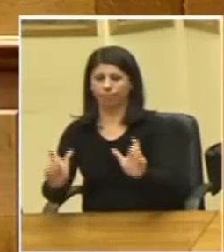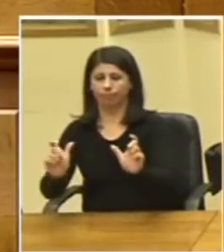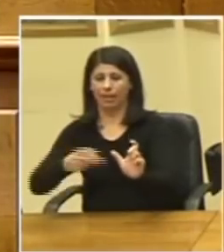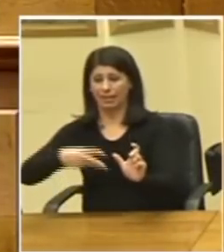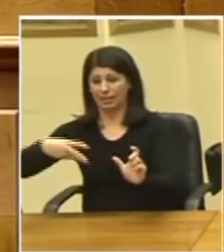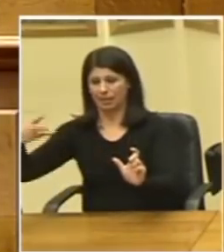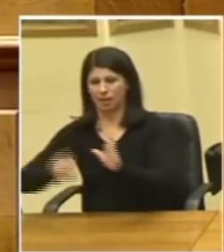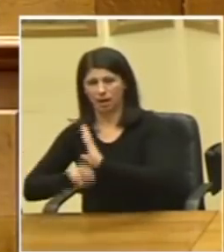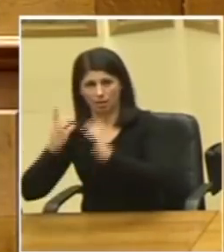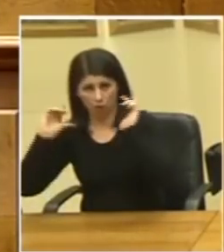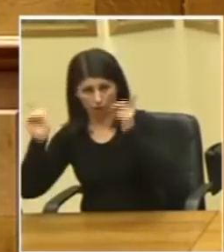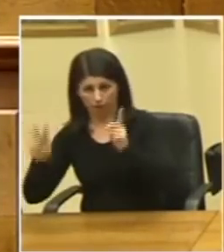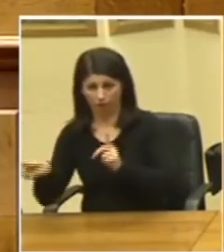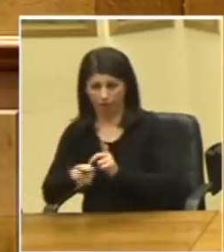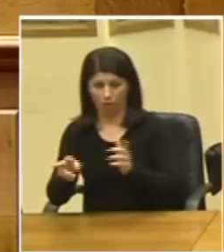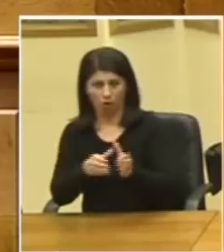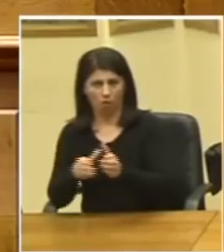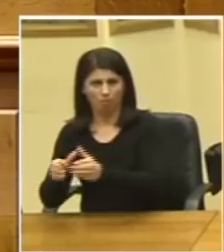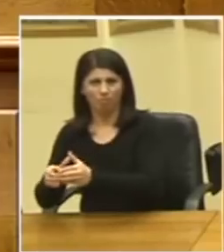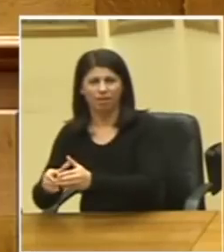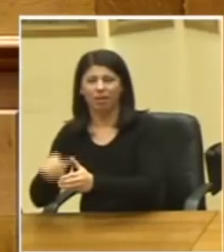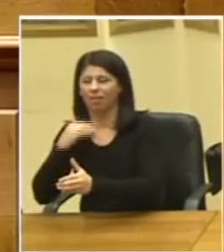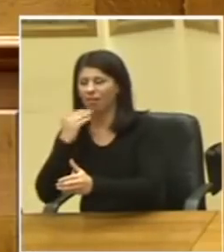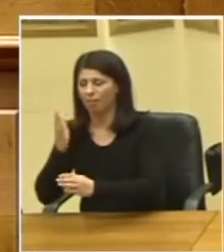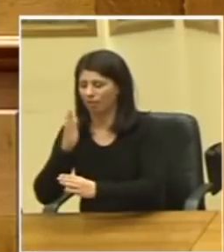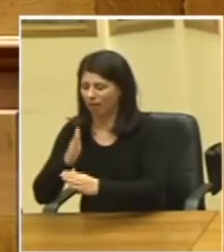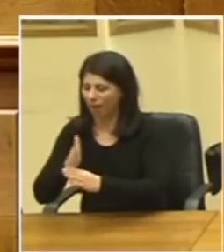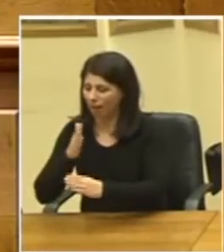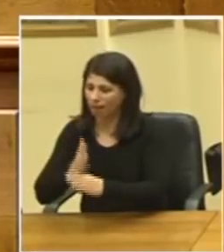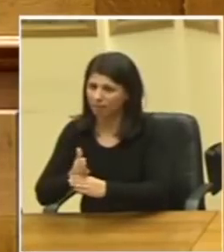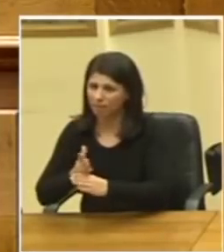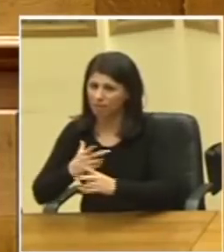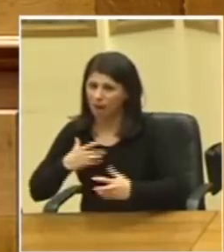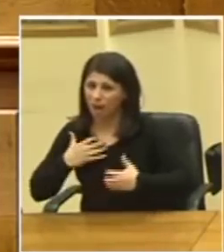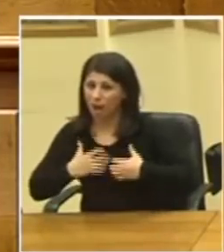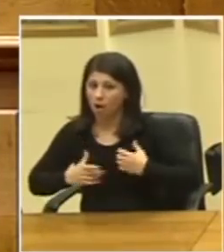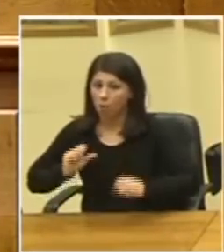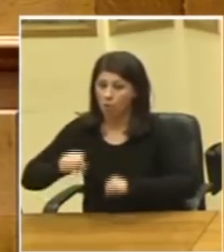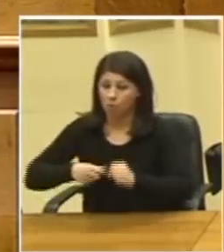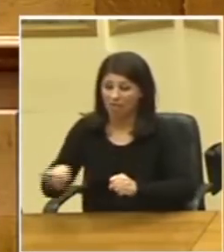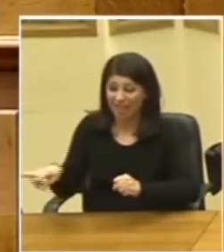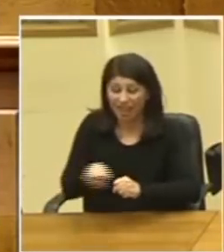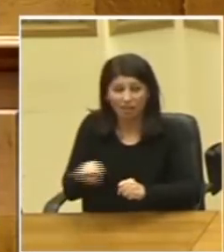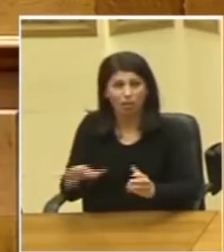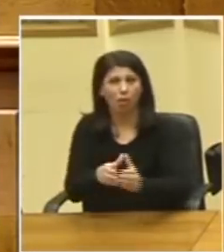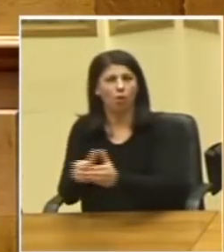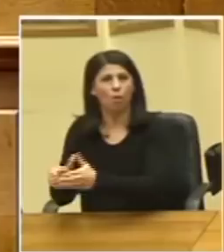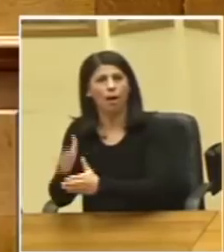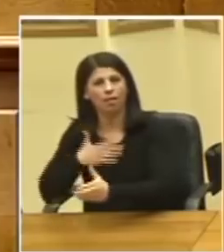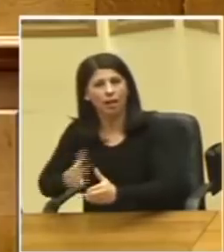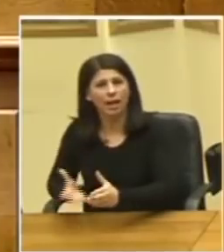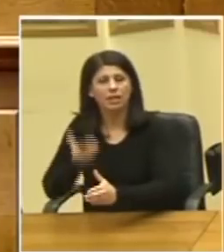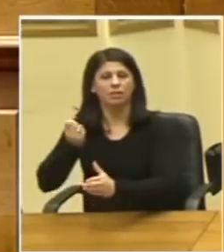και Νέα Δημοκρατία, δεν κρύβεται η αγωνιώδης κοινή τους προσπάθεια να εξασφαλιστεί